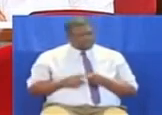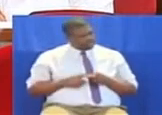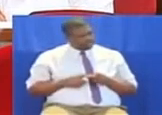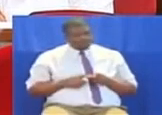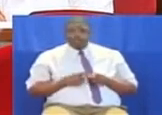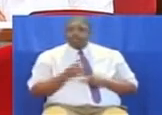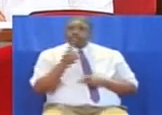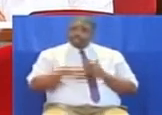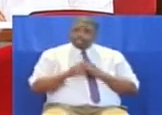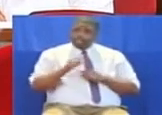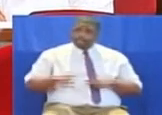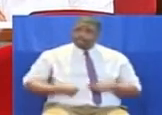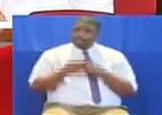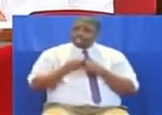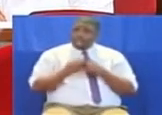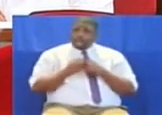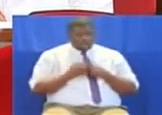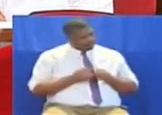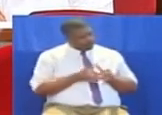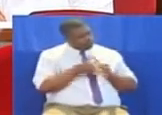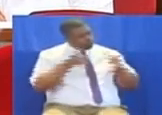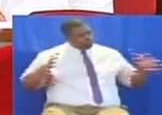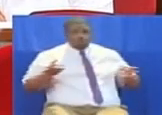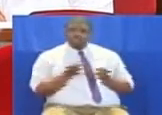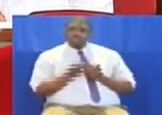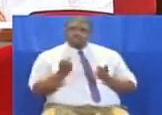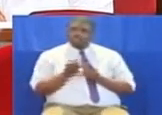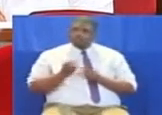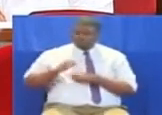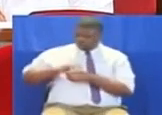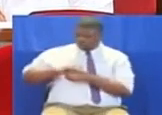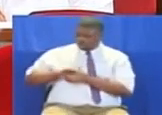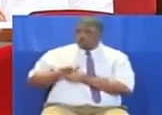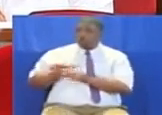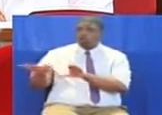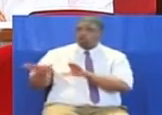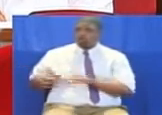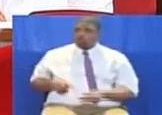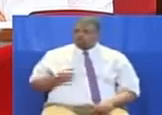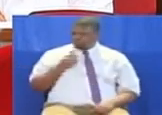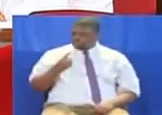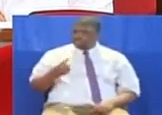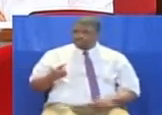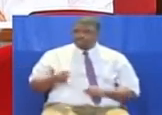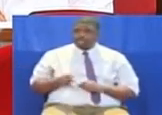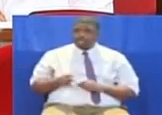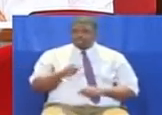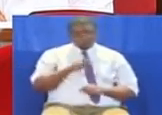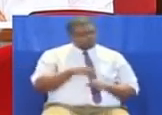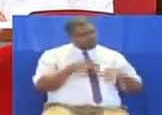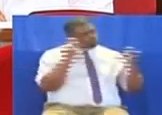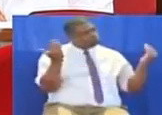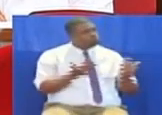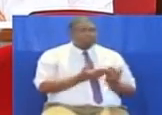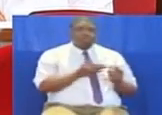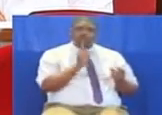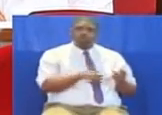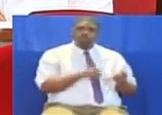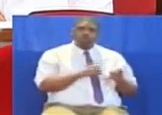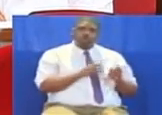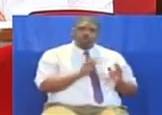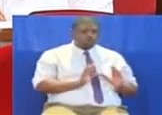makubwa kama ya corona, mara nyingi huwa tunasema huwa dunia ama watu walio wengi, kuna kuwa na group thinking,